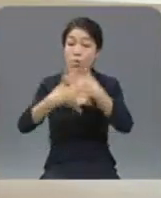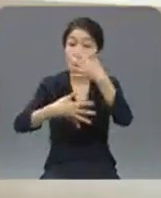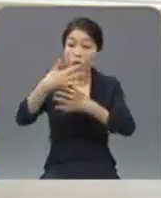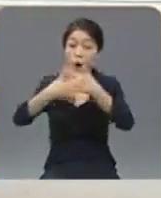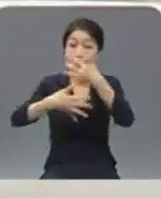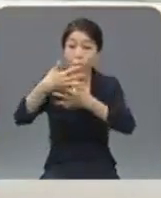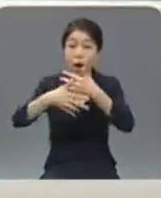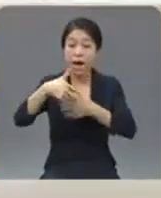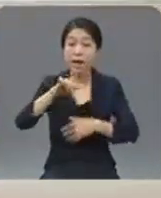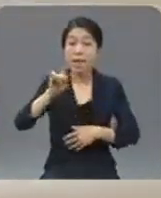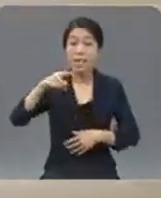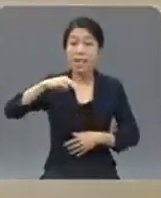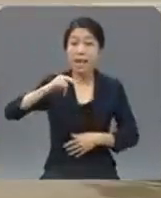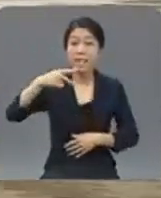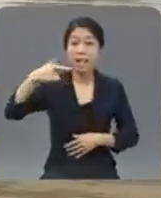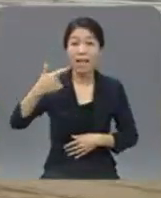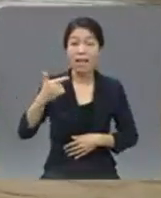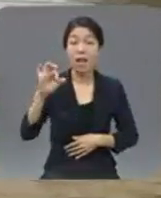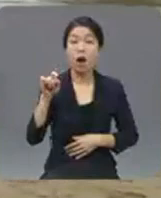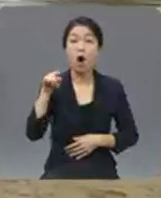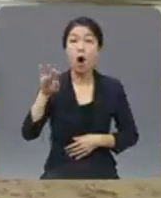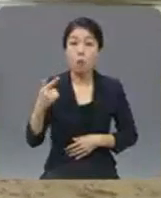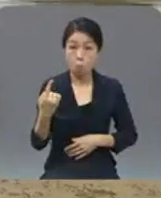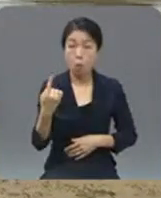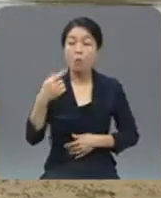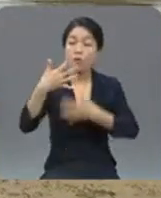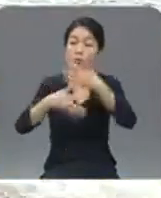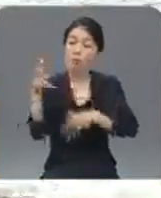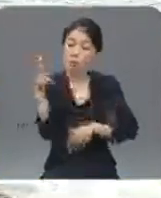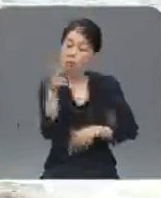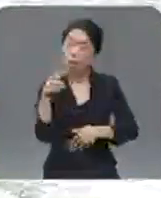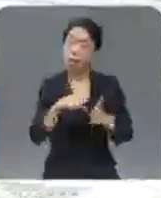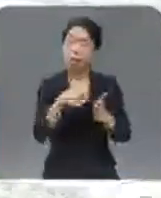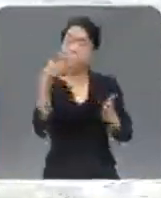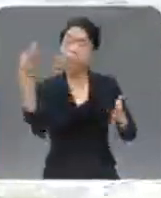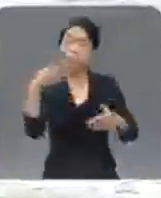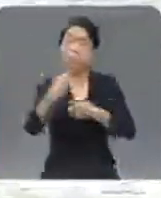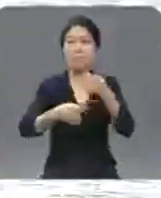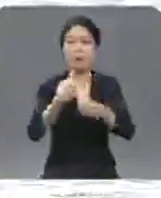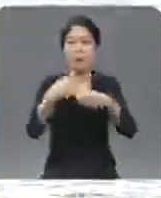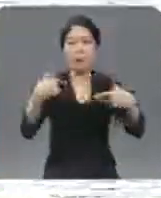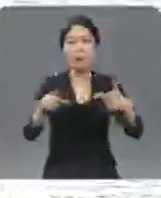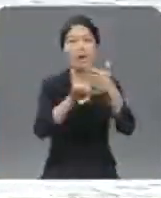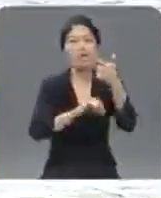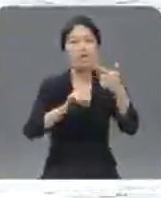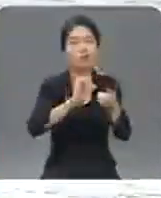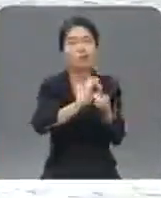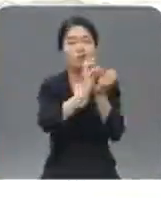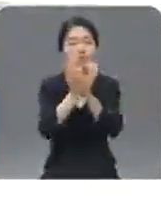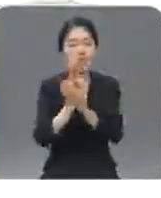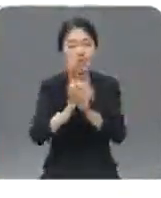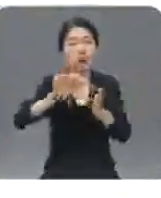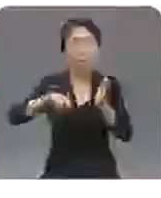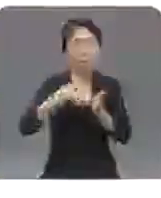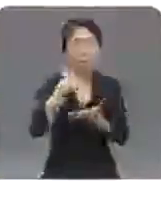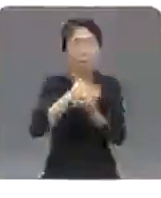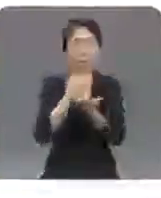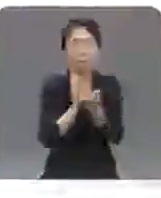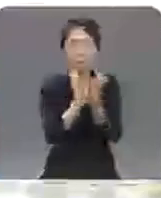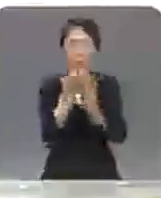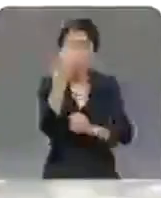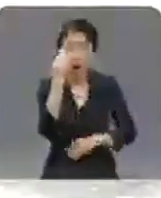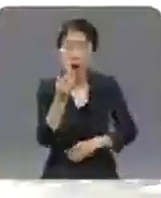지산어보든 영상물 촬영지로도 잘 알려져 있고 매년 6월 수국정원에서 100여정의 수국을 볼 수 있으며